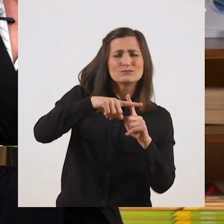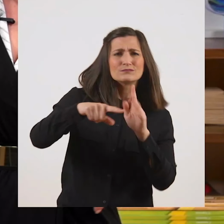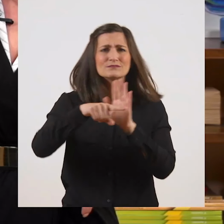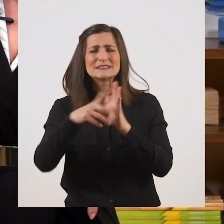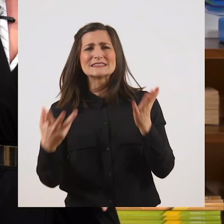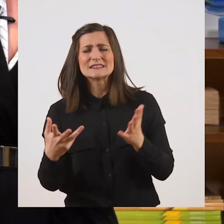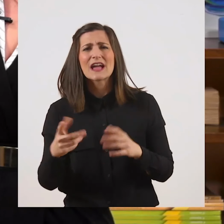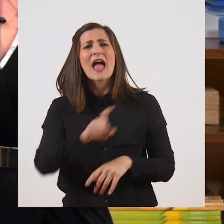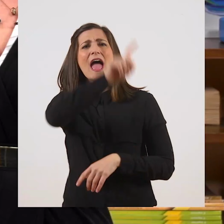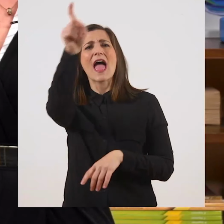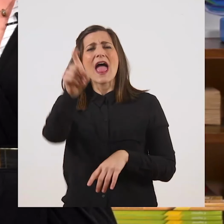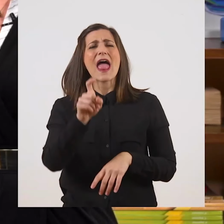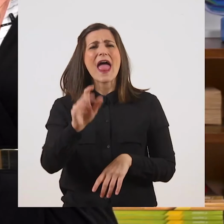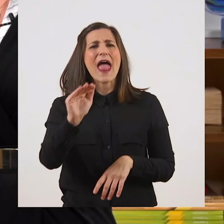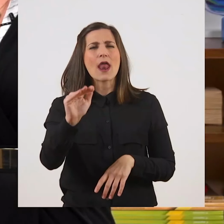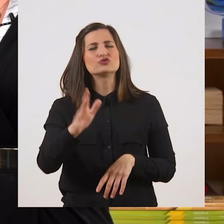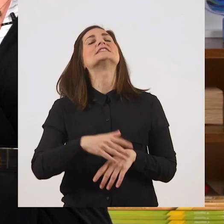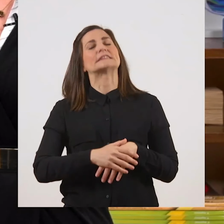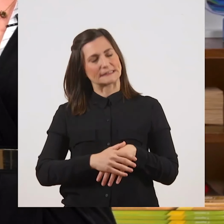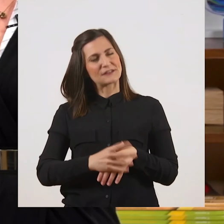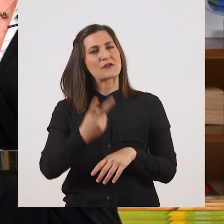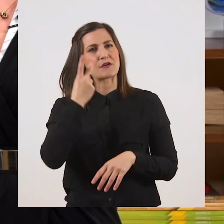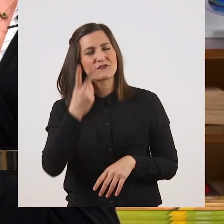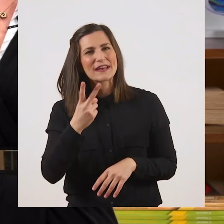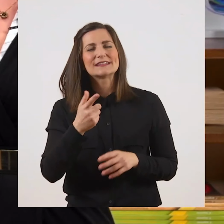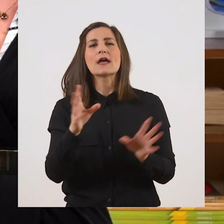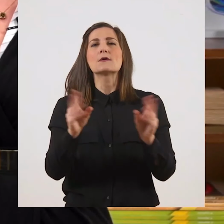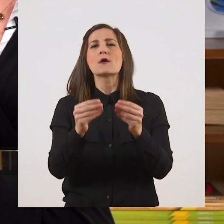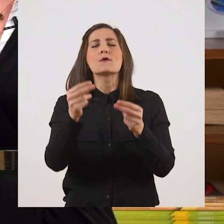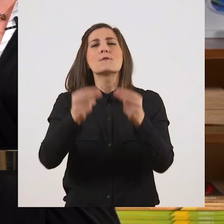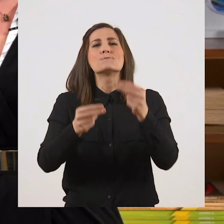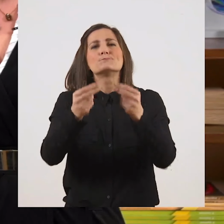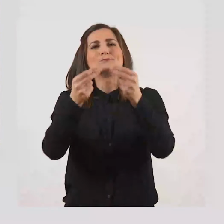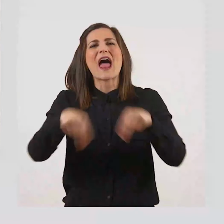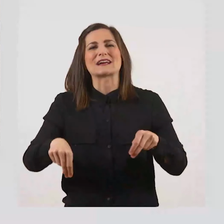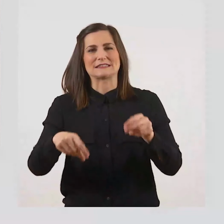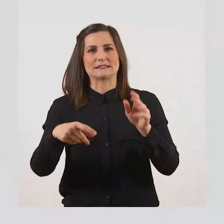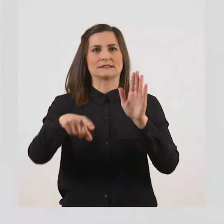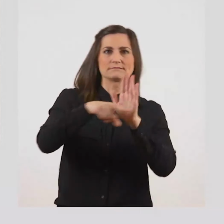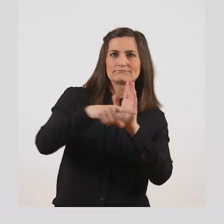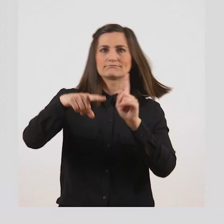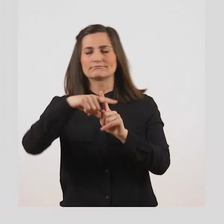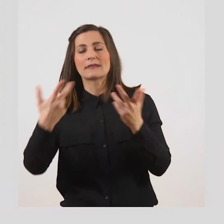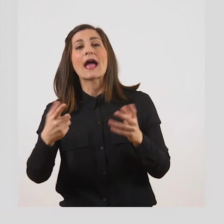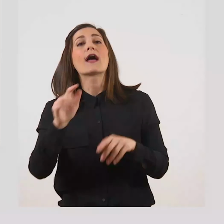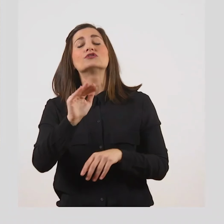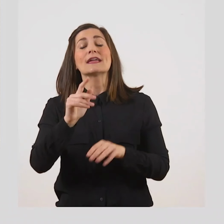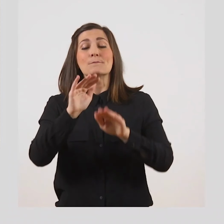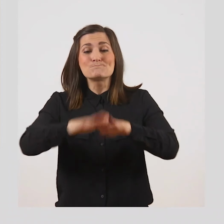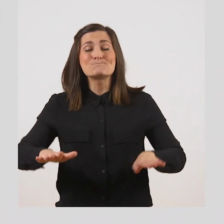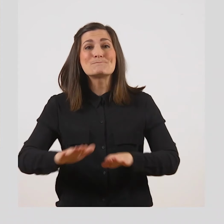τι με ρωτάει. Συνήθως την ερώτηση των προβλημάτων είναι κρυμμένη και η πληροφορία για το ποια πράξη θα κάνω. Πόσα παιδιά είναι καλεσμένα στο